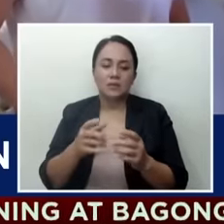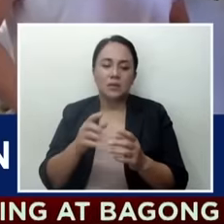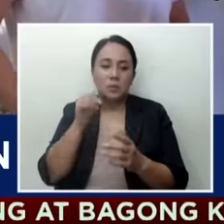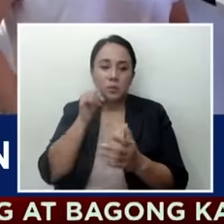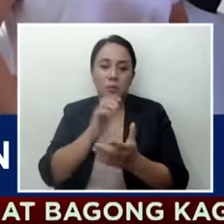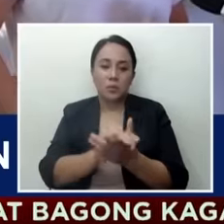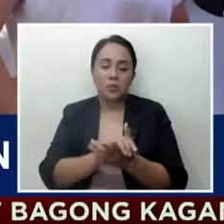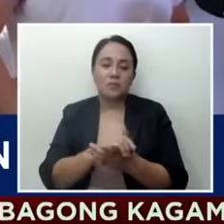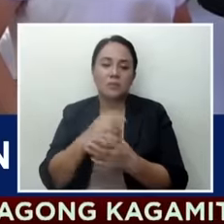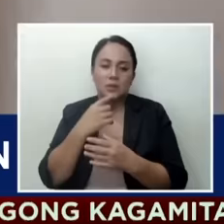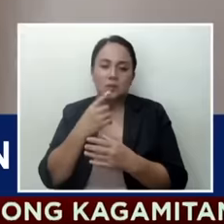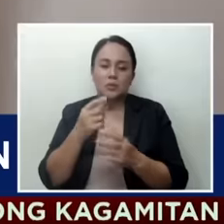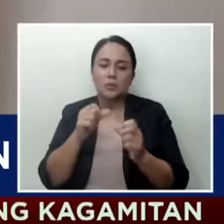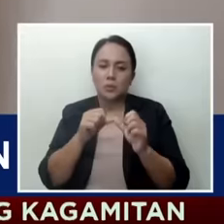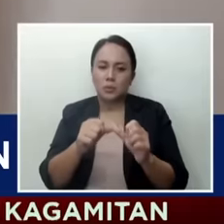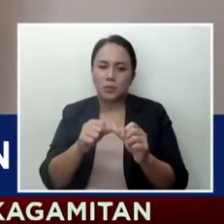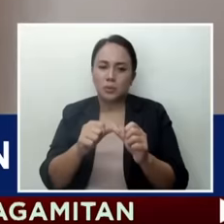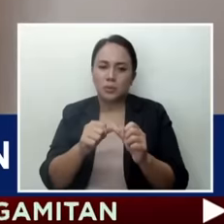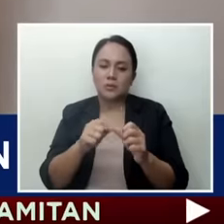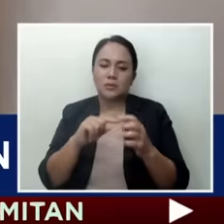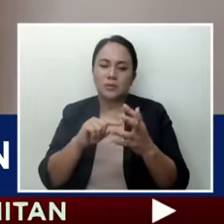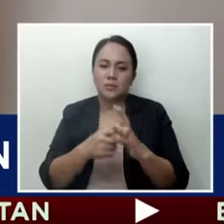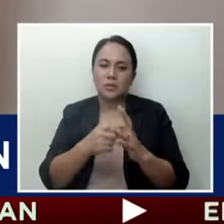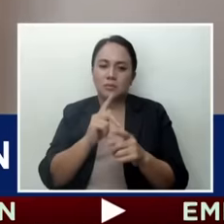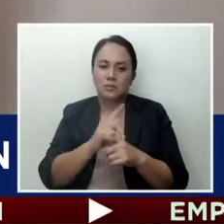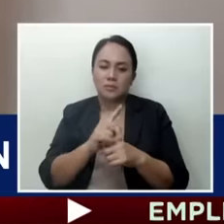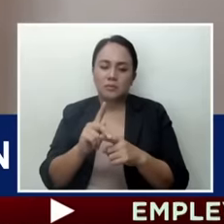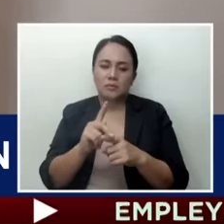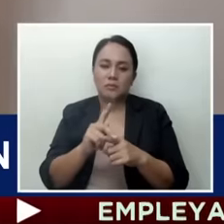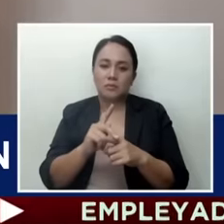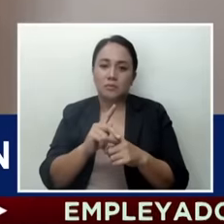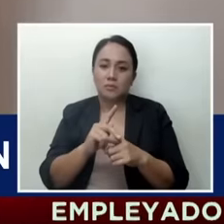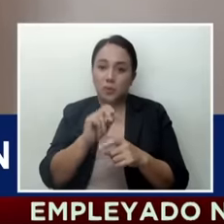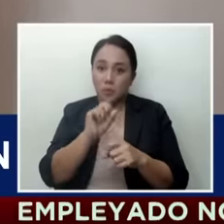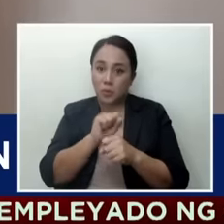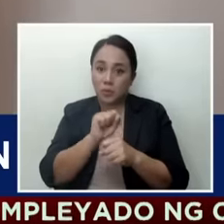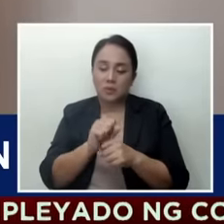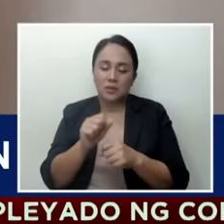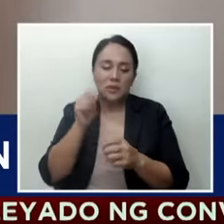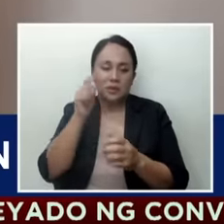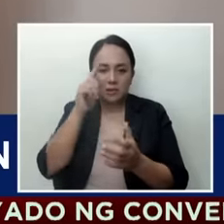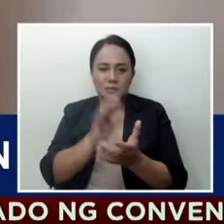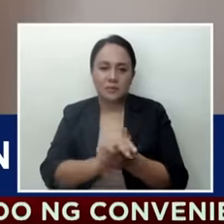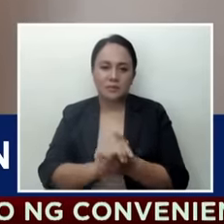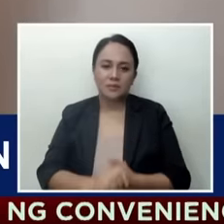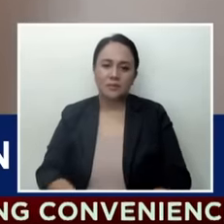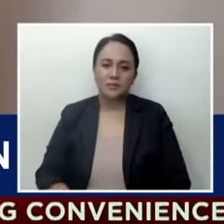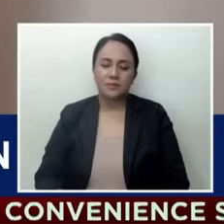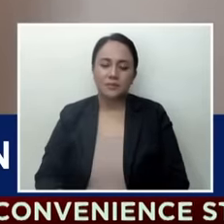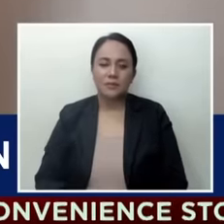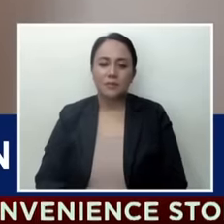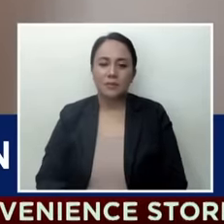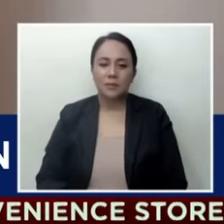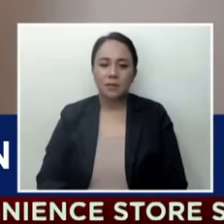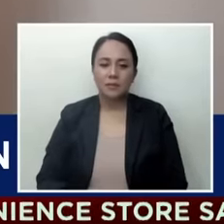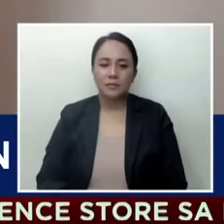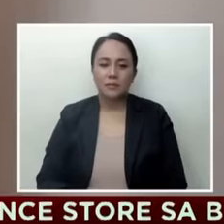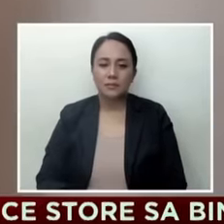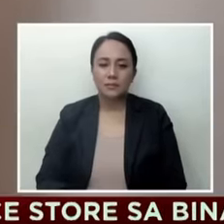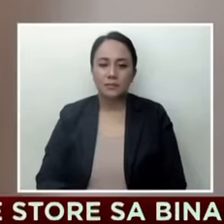Humalon na ipagpatuloy ang nasimulang propesyon ng asawa. Dinah Gestro, ABS-CBN News.